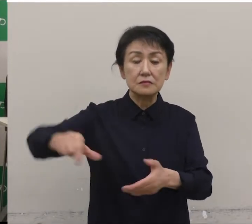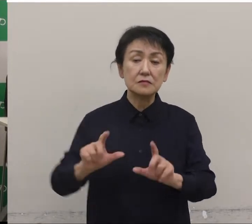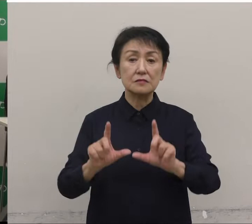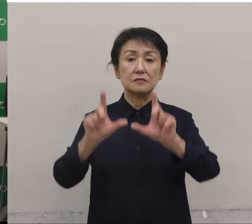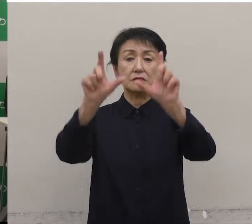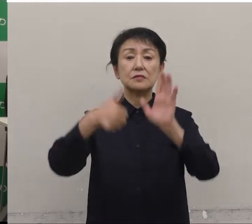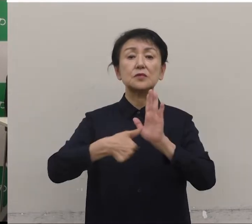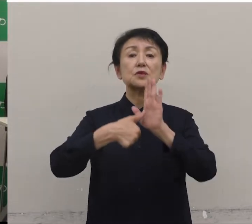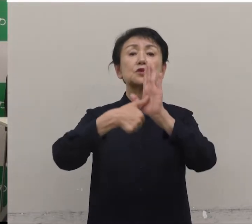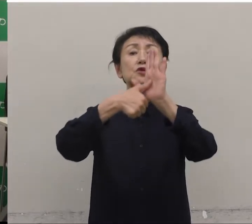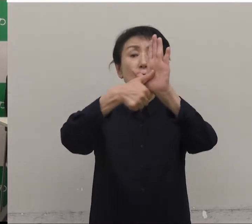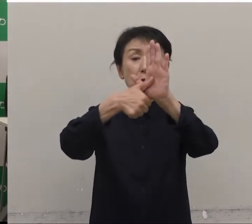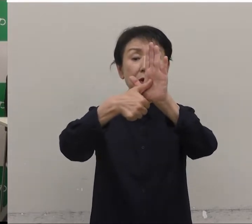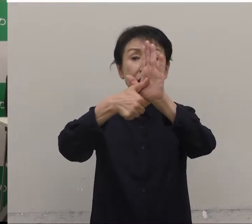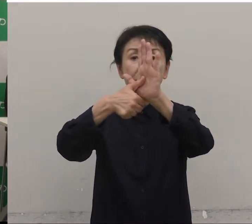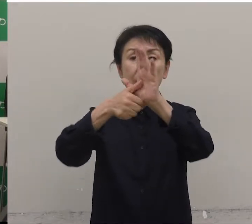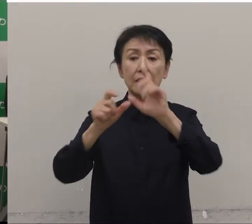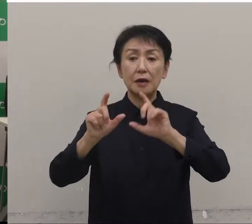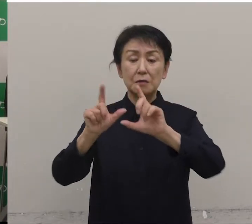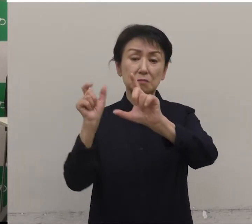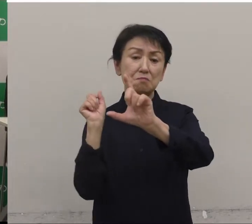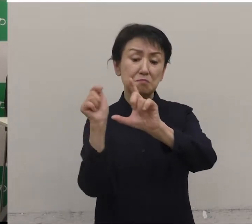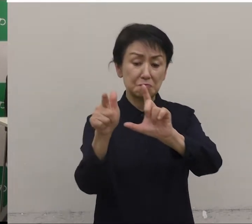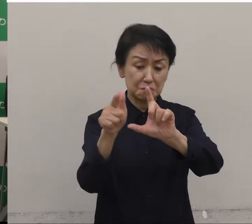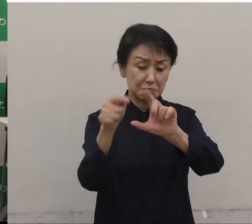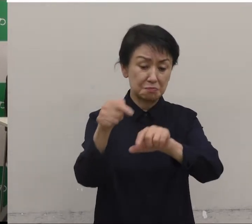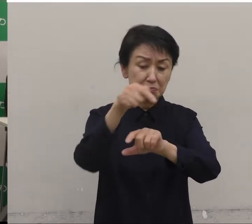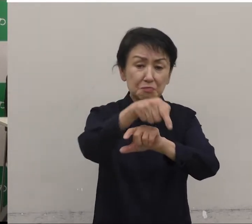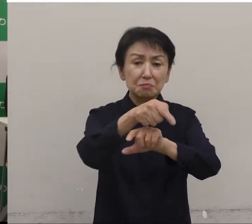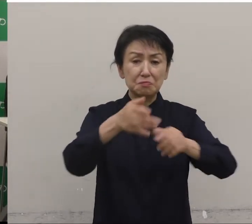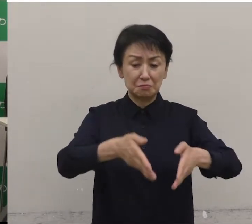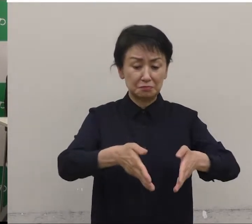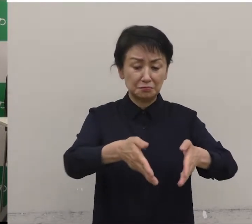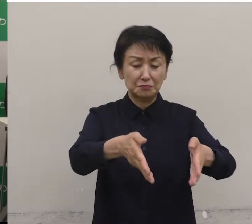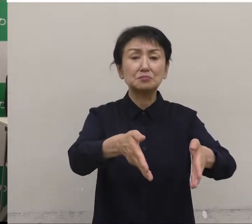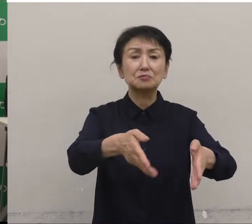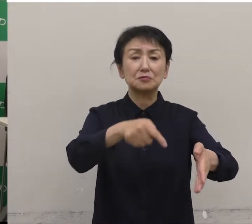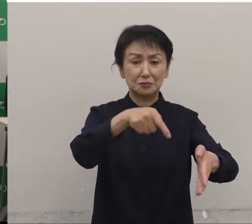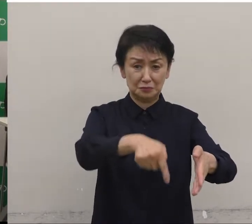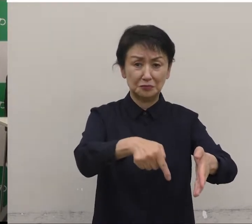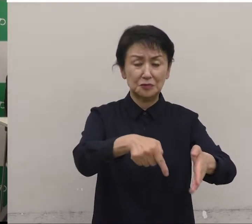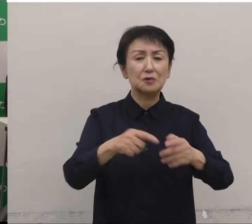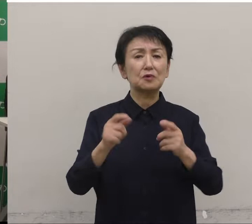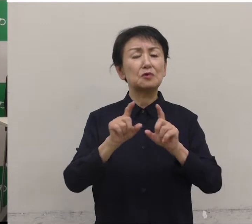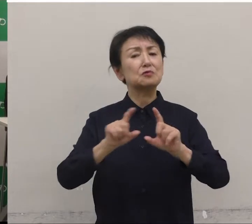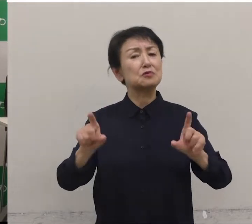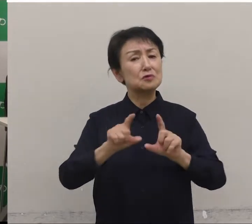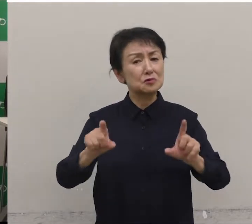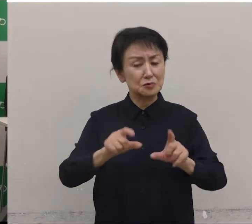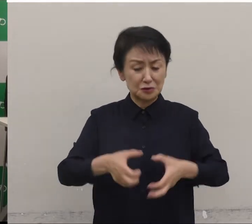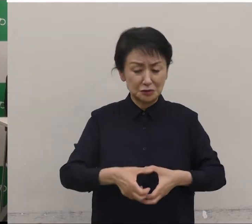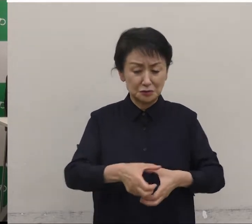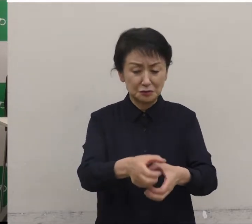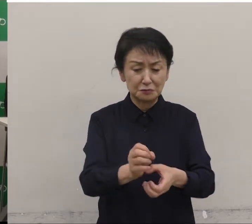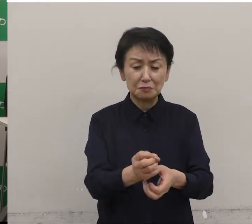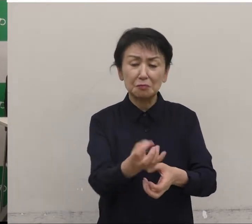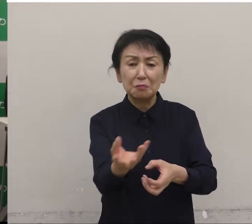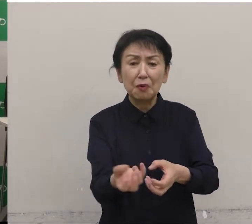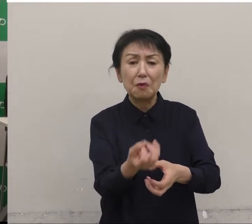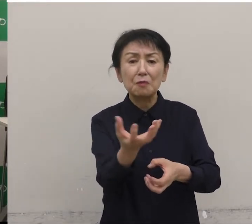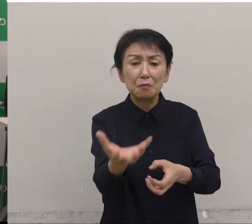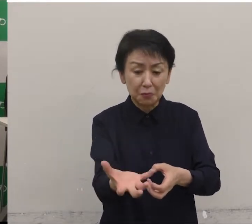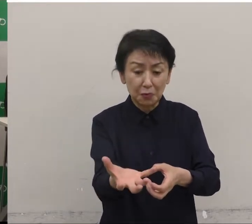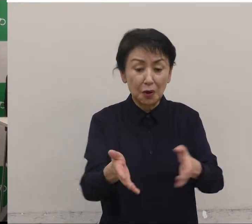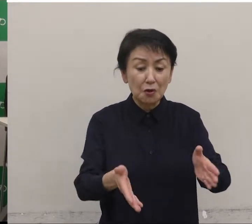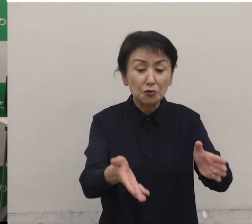水道管でございます。通常は水道水が漏れますと道路の表面から溢れ